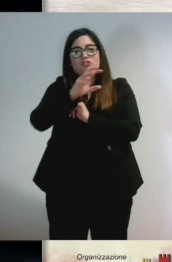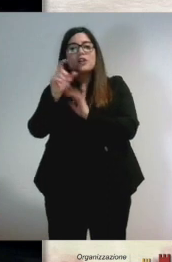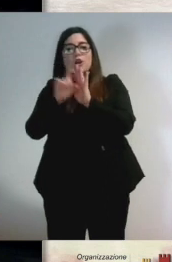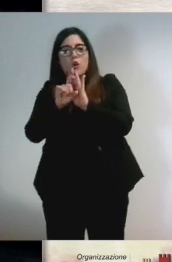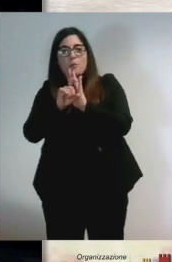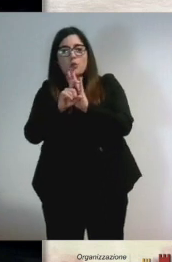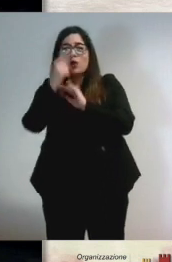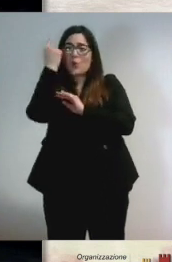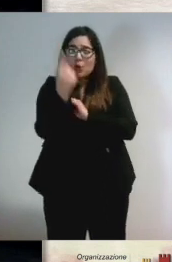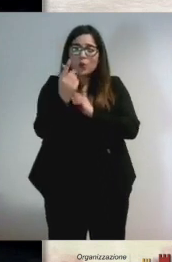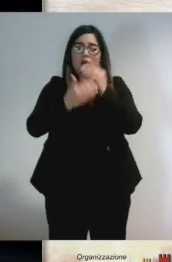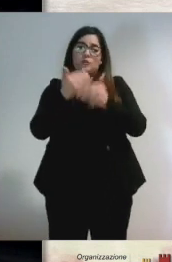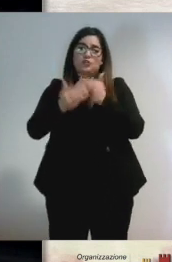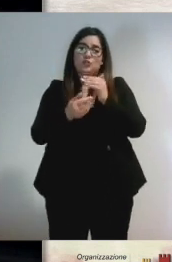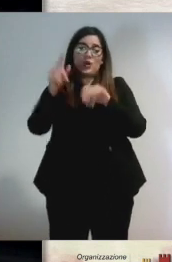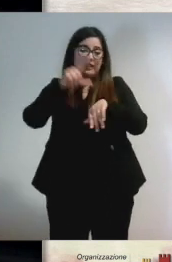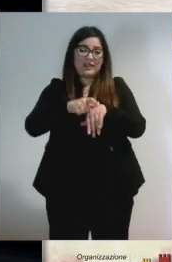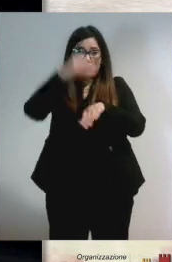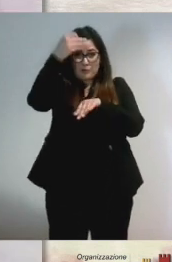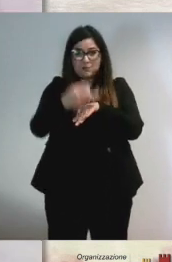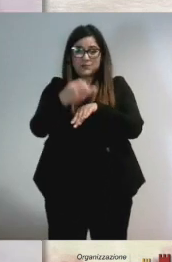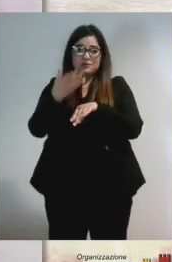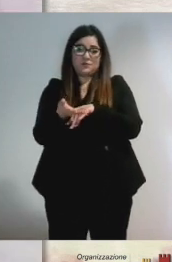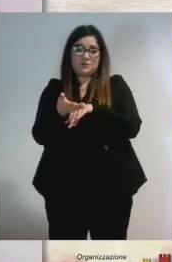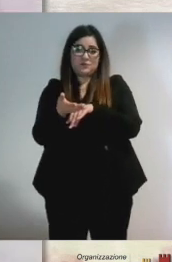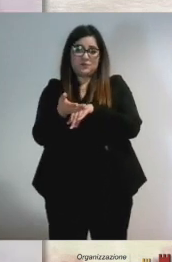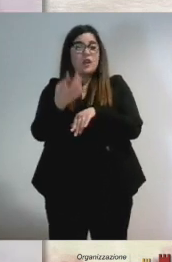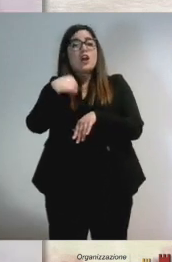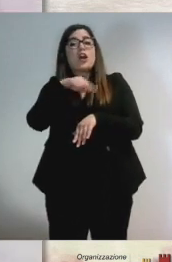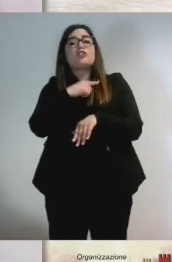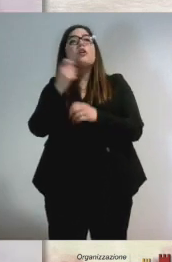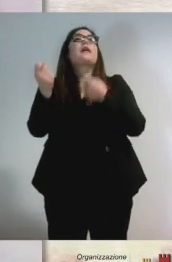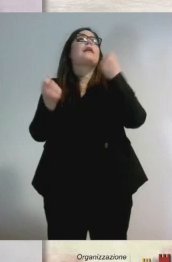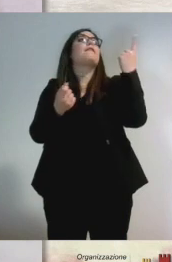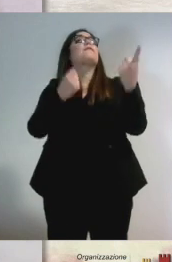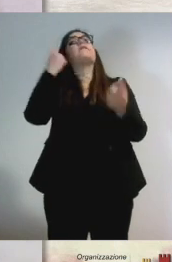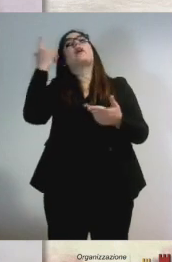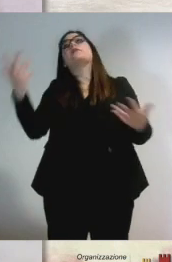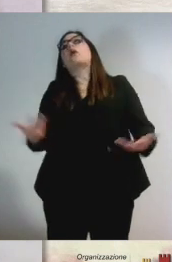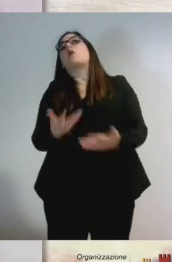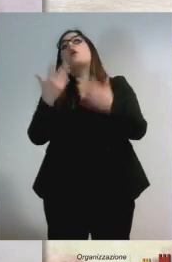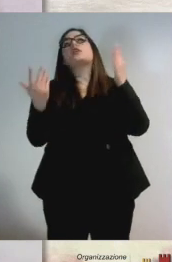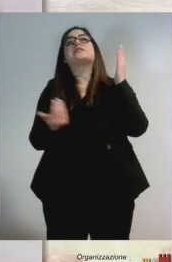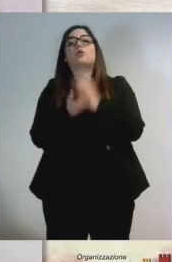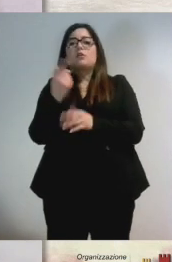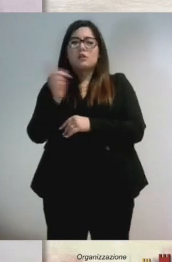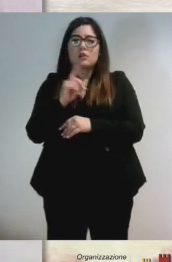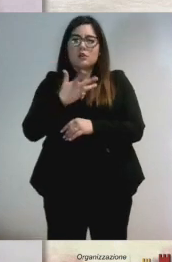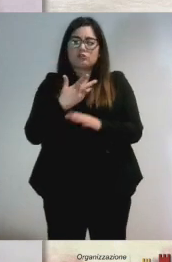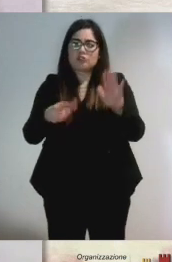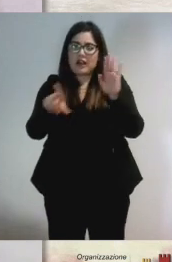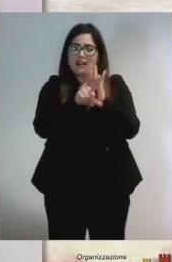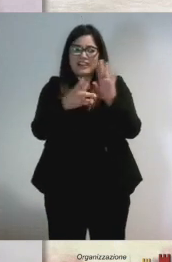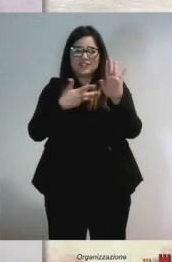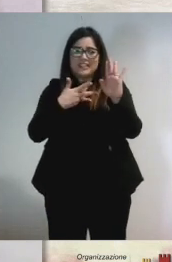tempi prefissati Tra l'altro non è che ci stiamo inventando una cosa nuova è una norma che esiste che non abbiamo mai capito perché